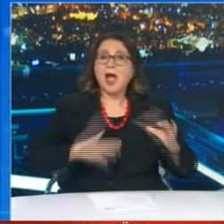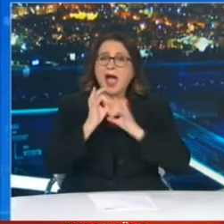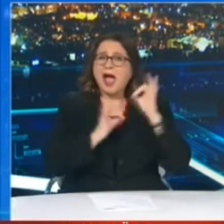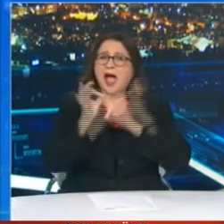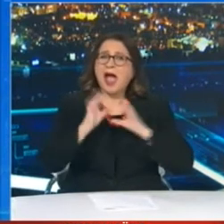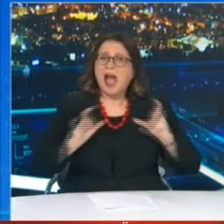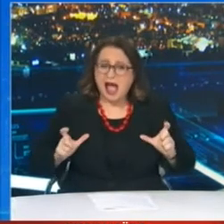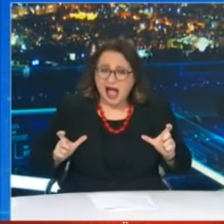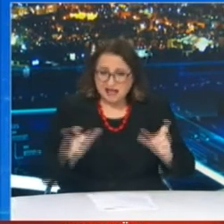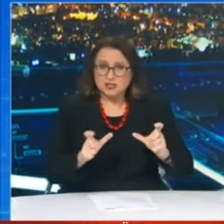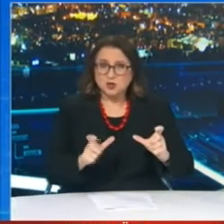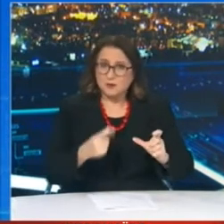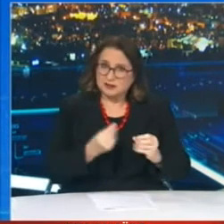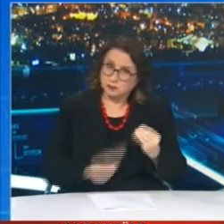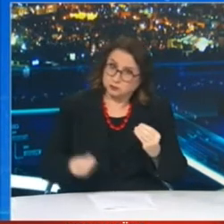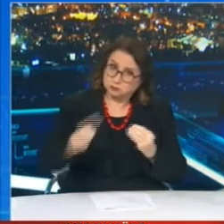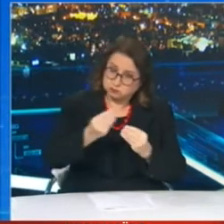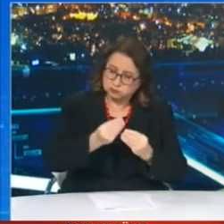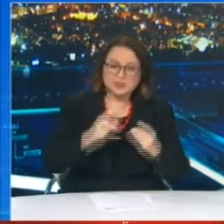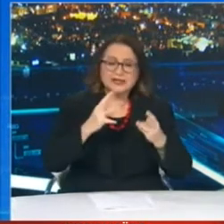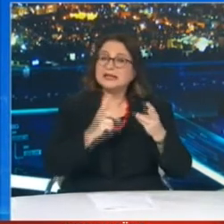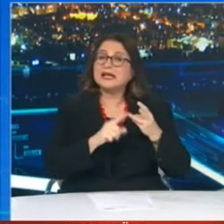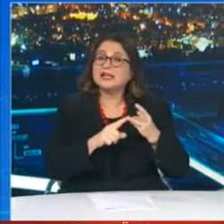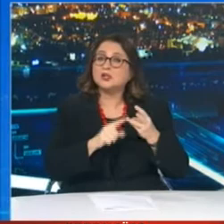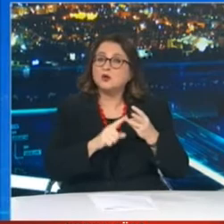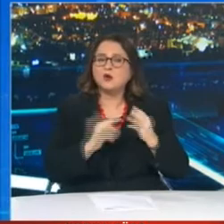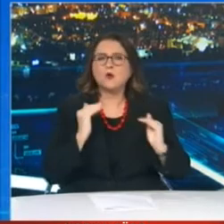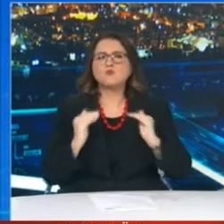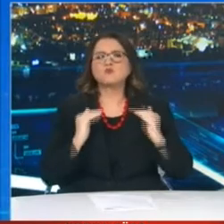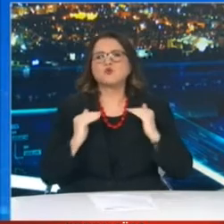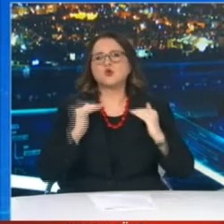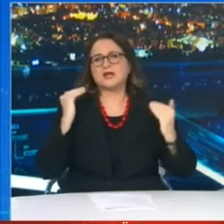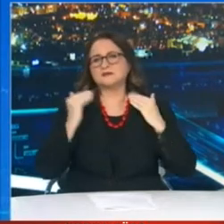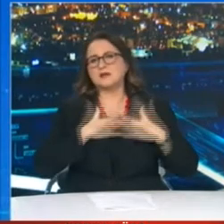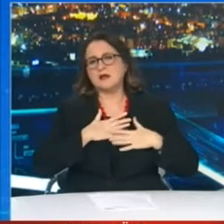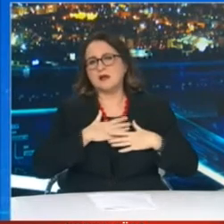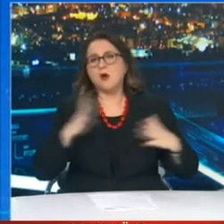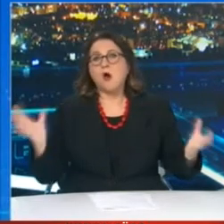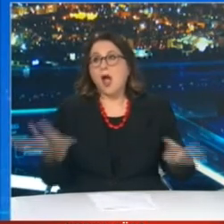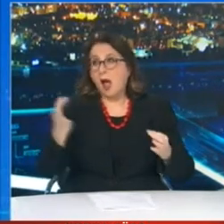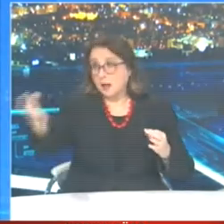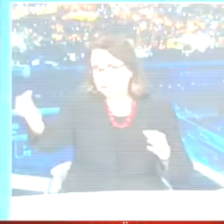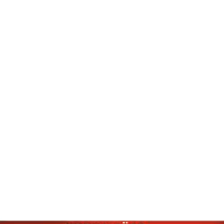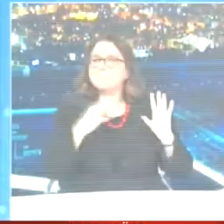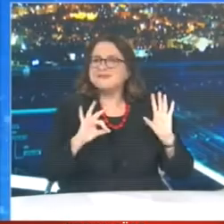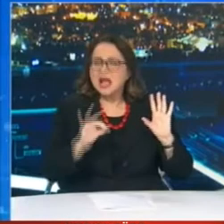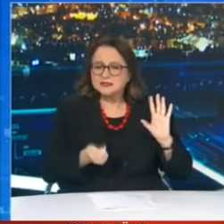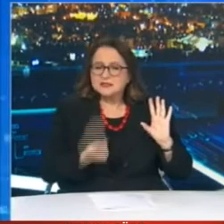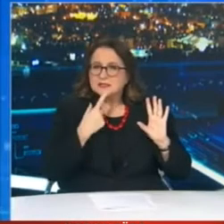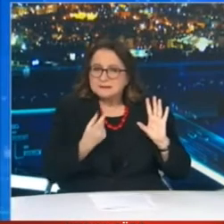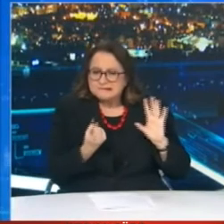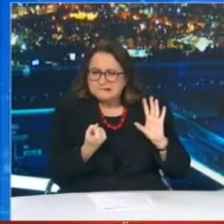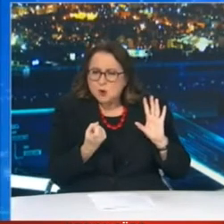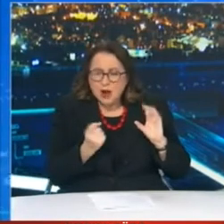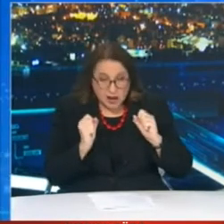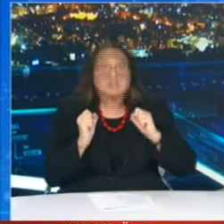άτομο και να προσφέρουν και την προστασία του εμβολιαζομένου όταν εκτεθεί στην νόσο. Αυτό το